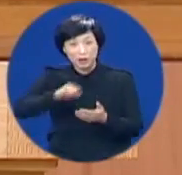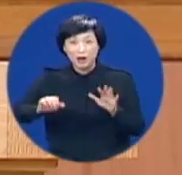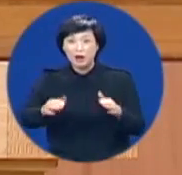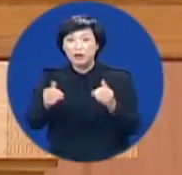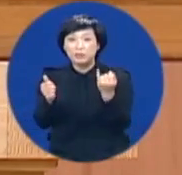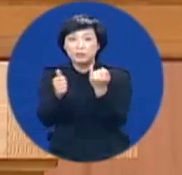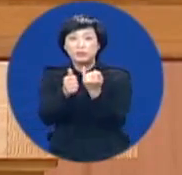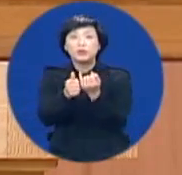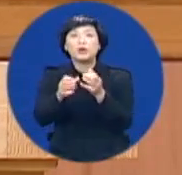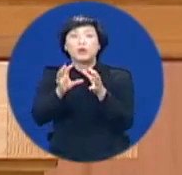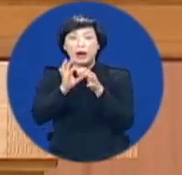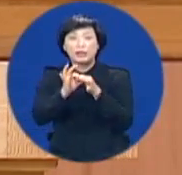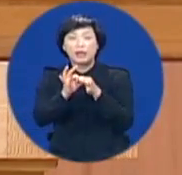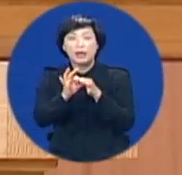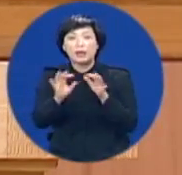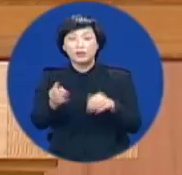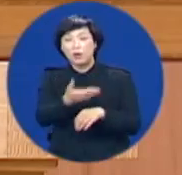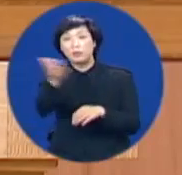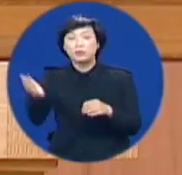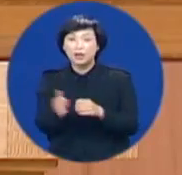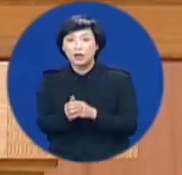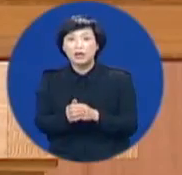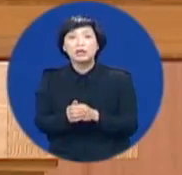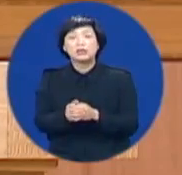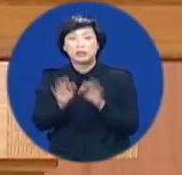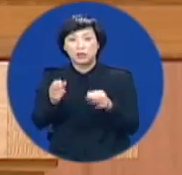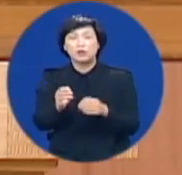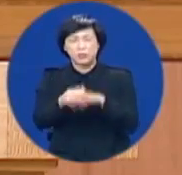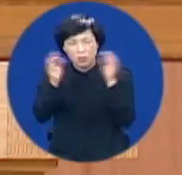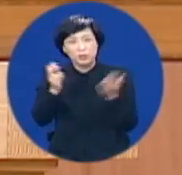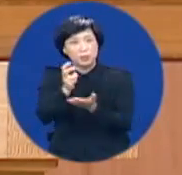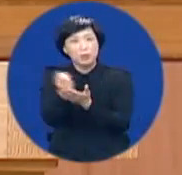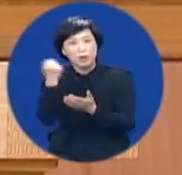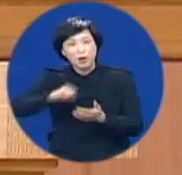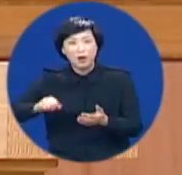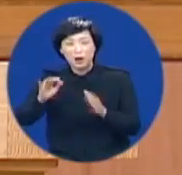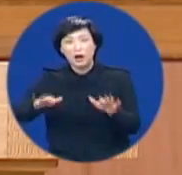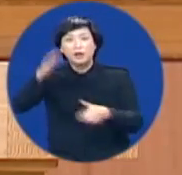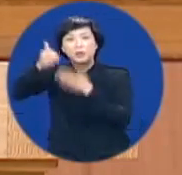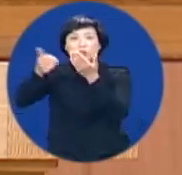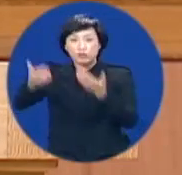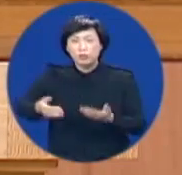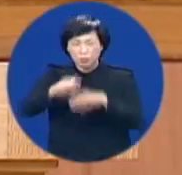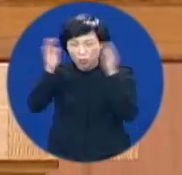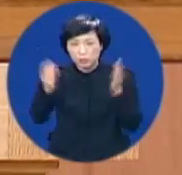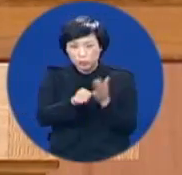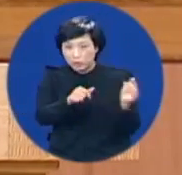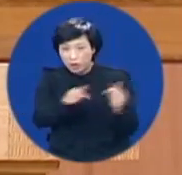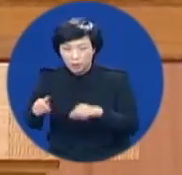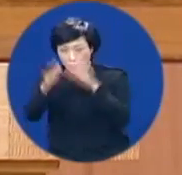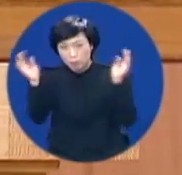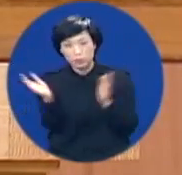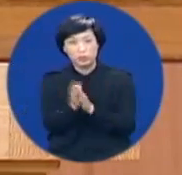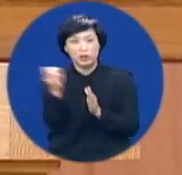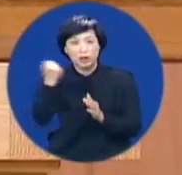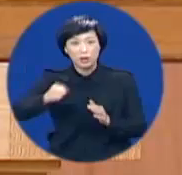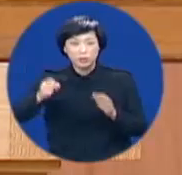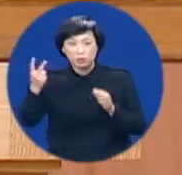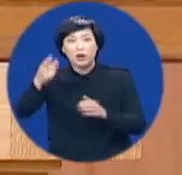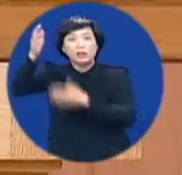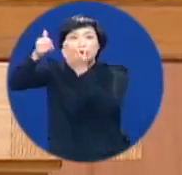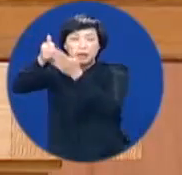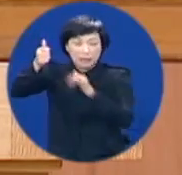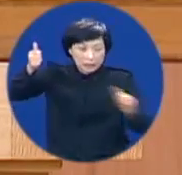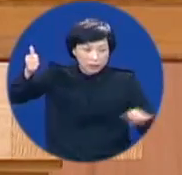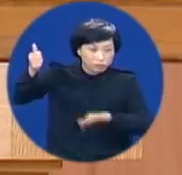질서를 파괴하고 부모 자식 질서를 파괴하고 하나님이 내게 주신 만물의 질서를 파괴하고 하나님과 인간의 질서를